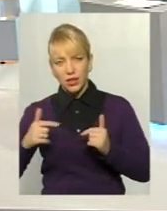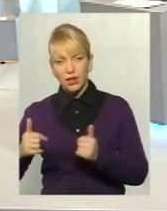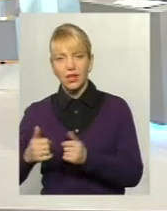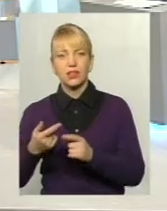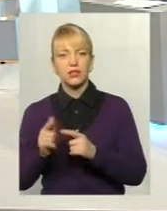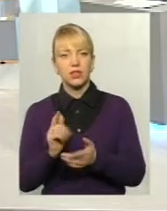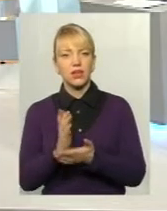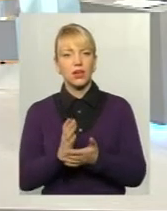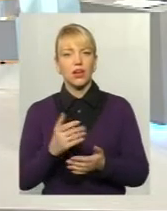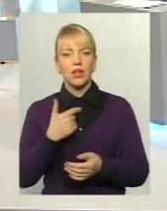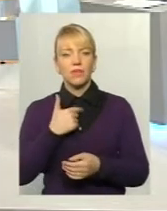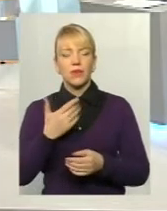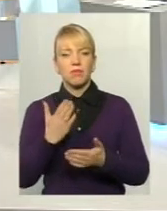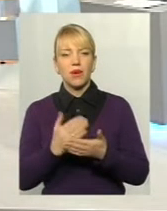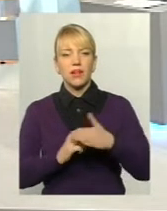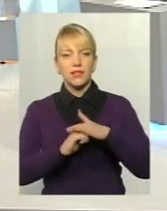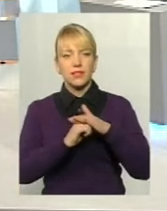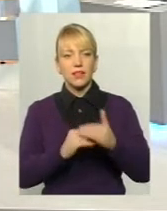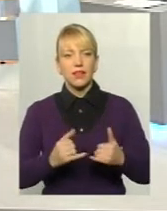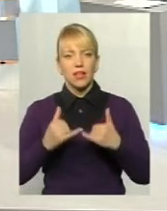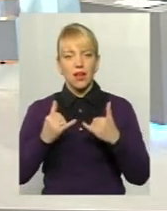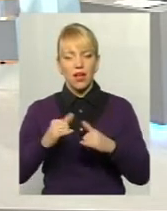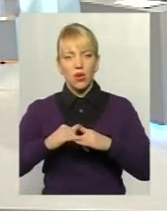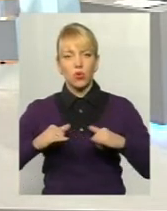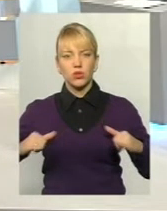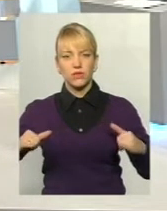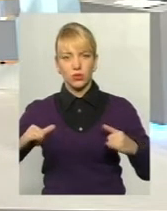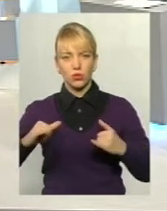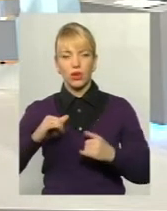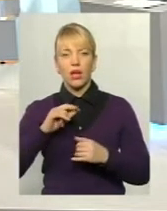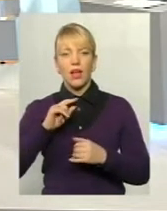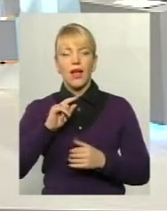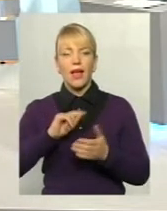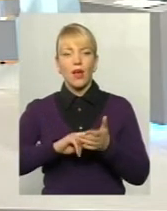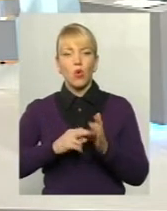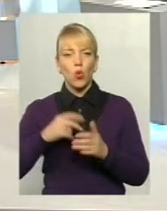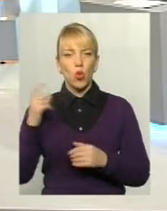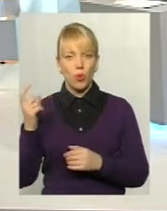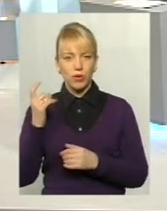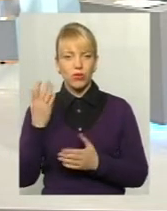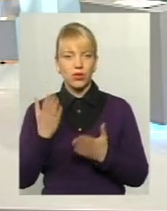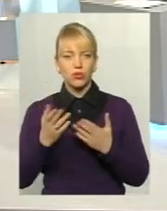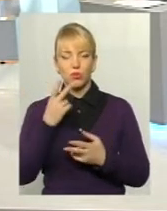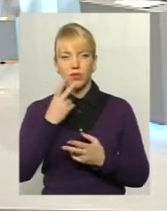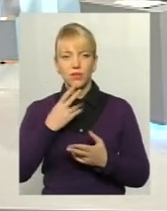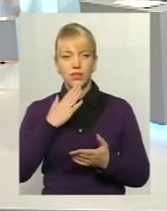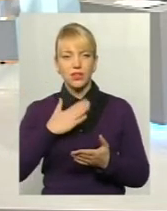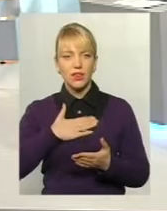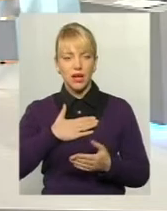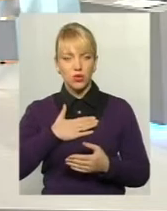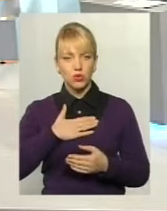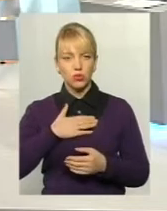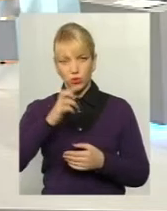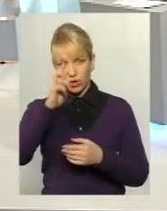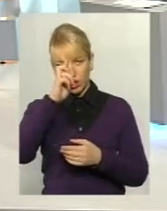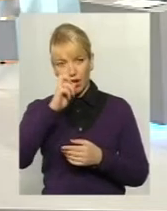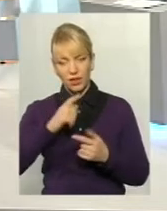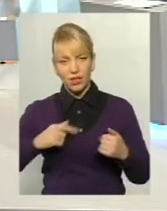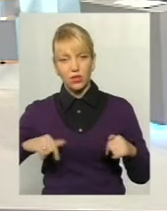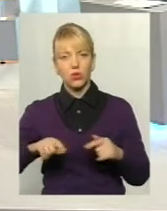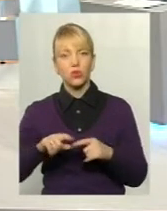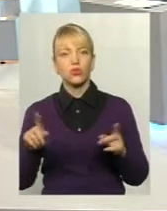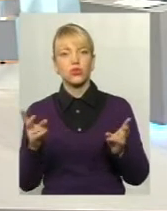для розвитку економіки. А от якщо поглянути на нашу країну, чого